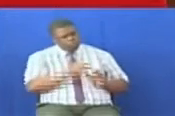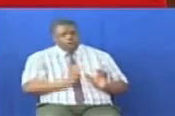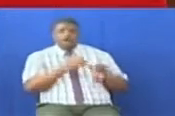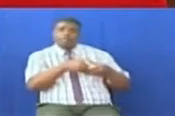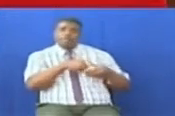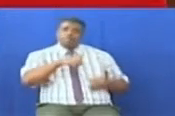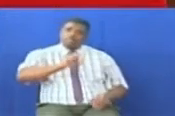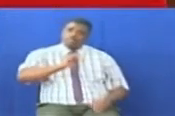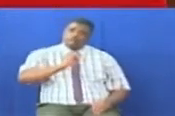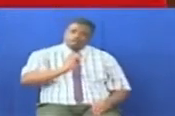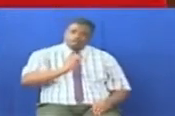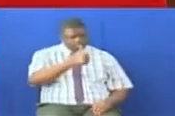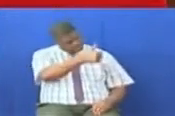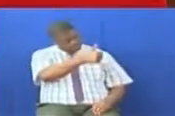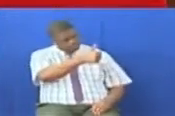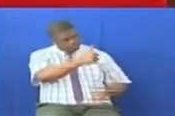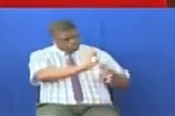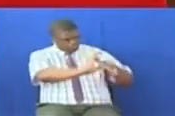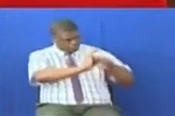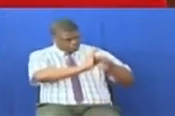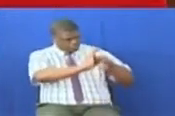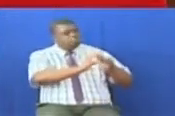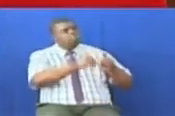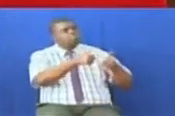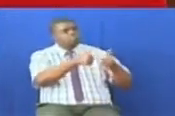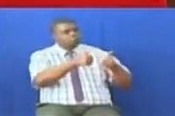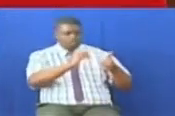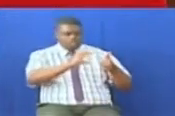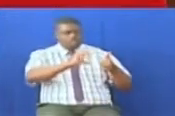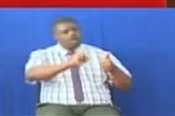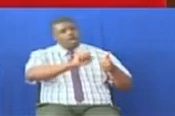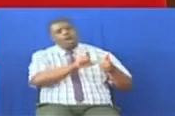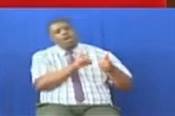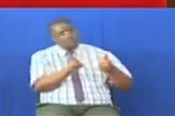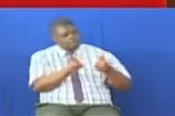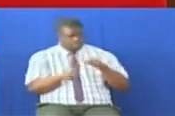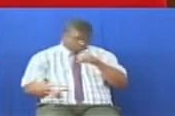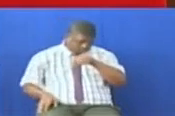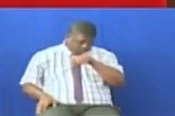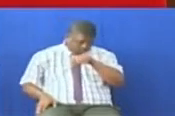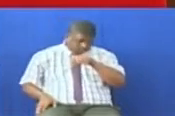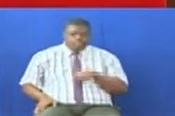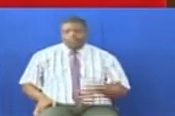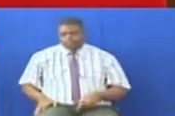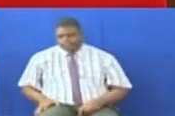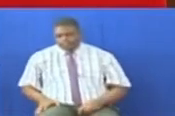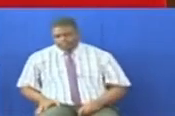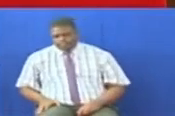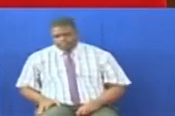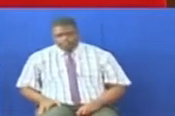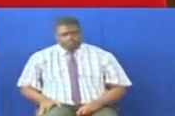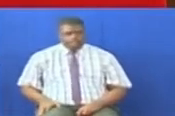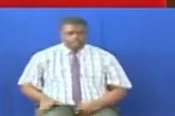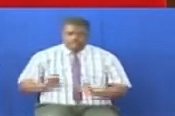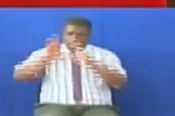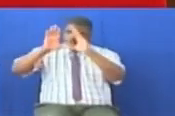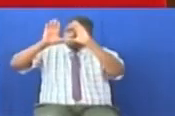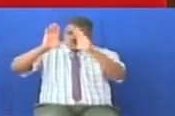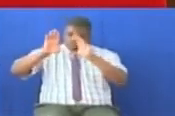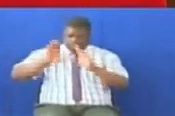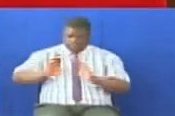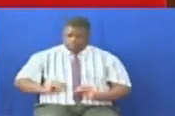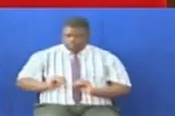LAC kwa kuonyesha ushirikiano na CAG. Ukisoma ripoti ya CAG inaonyesha kwamba sasa